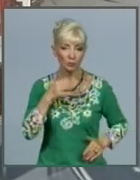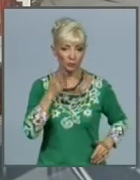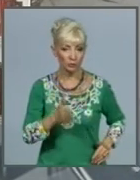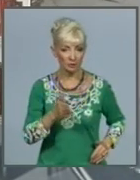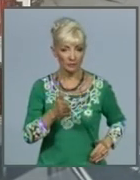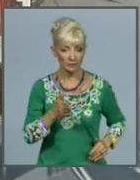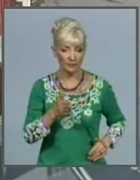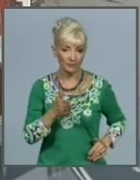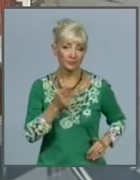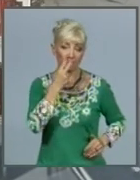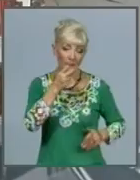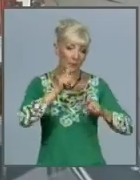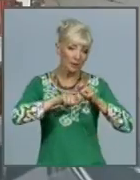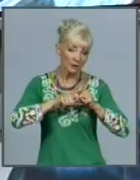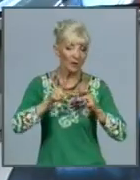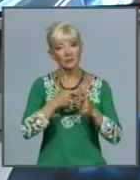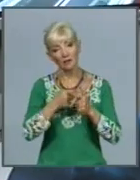пролонгировать или отменять эти меры.